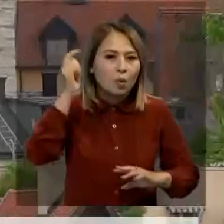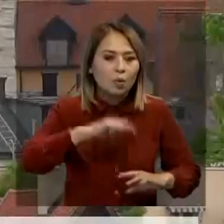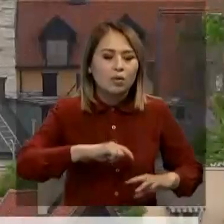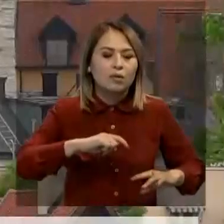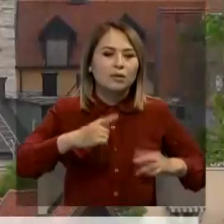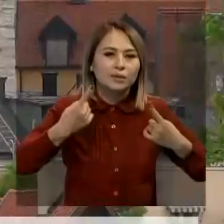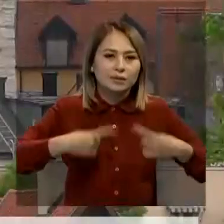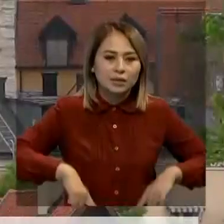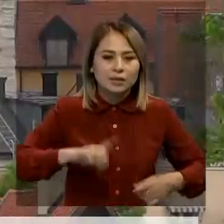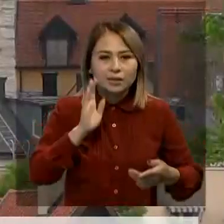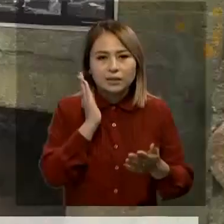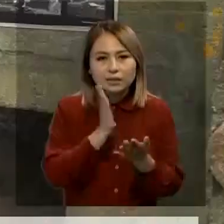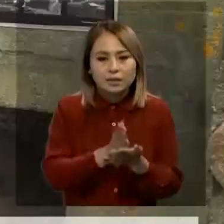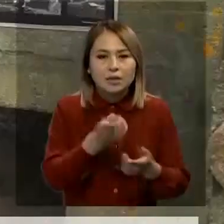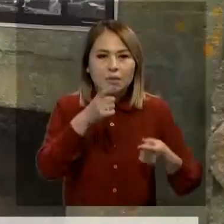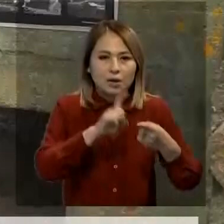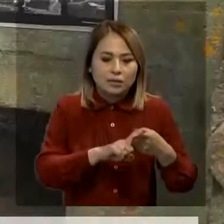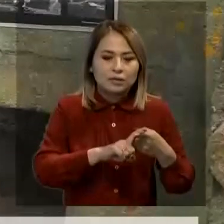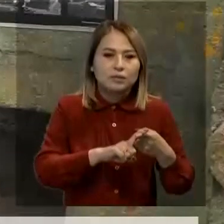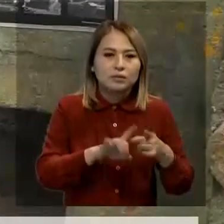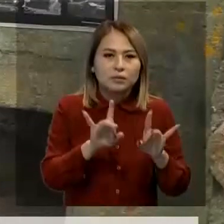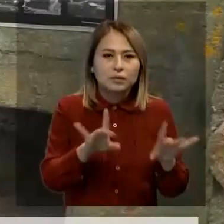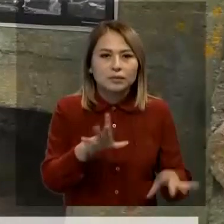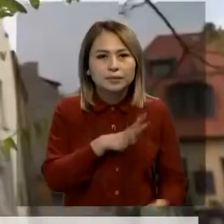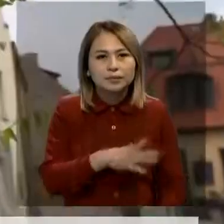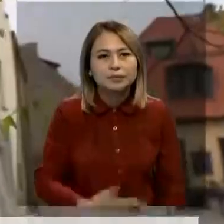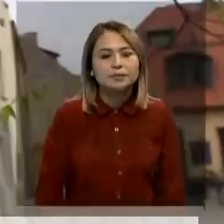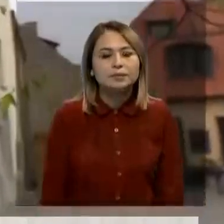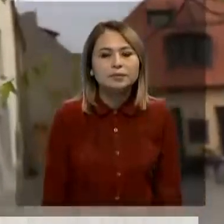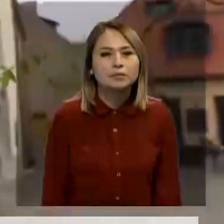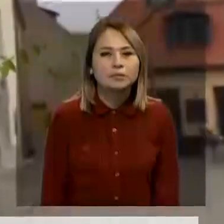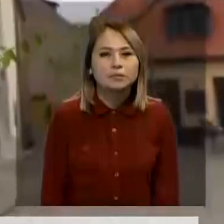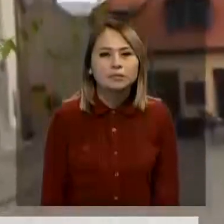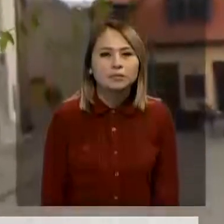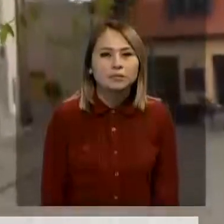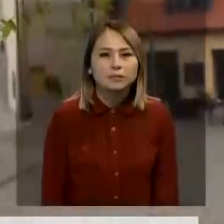дағдарысына тікелей байланысты екендігін алға тартады. Ернат Мелсілі, Хабар 24.